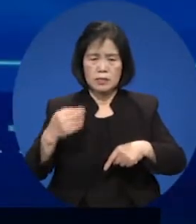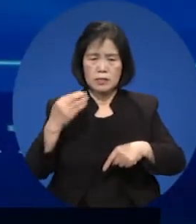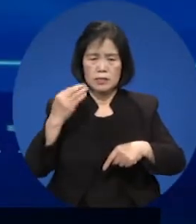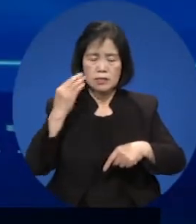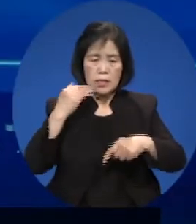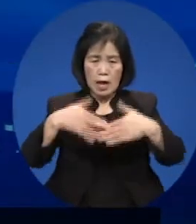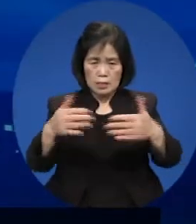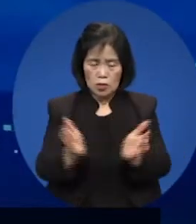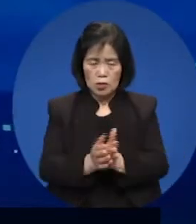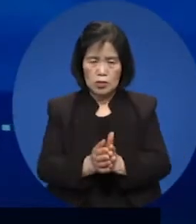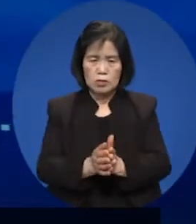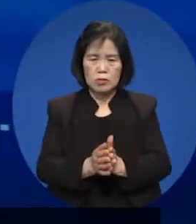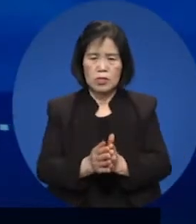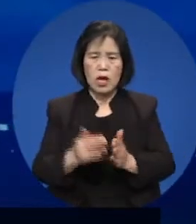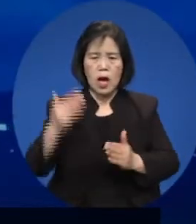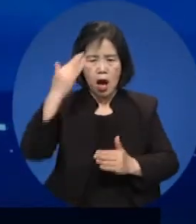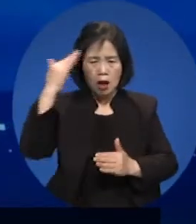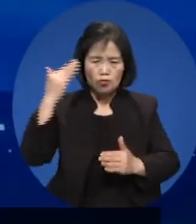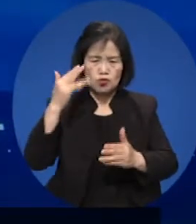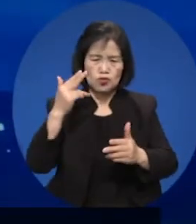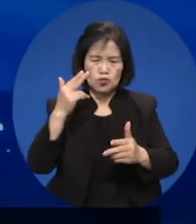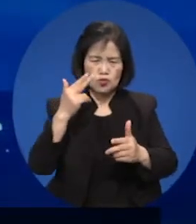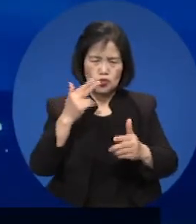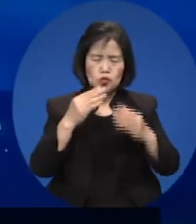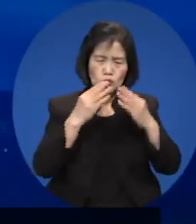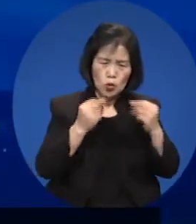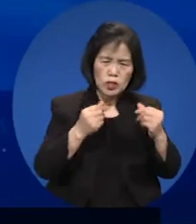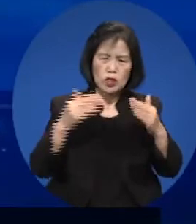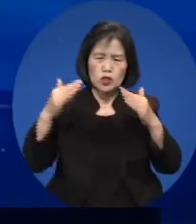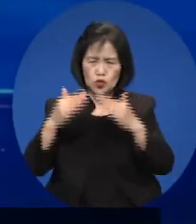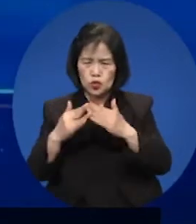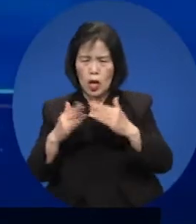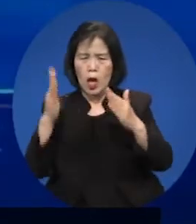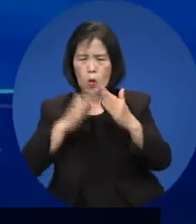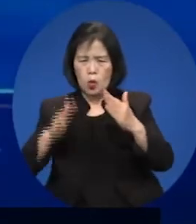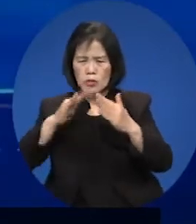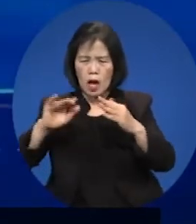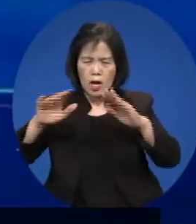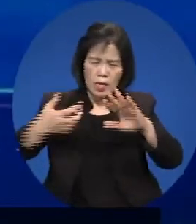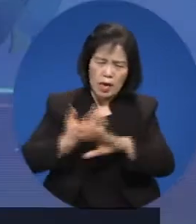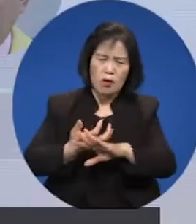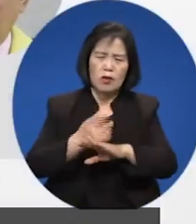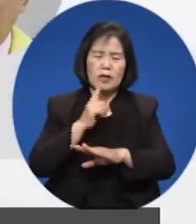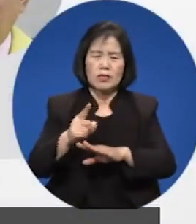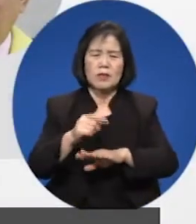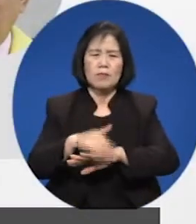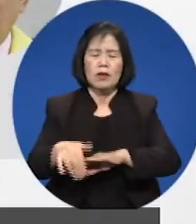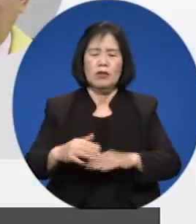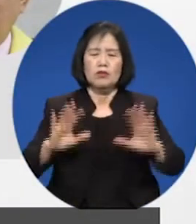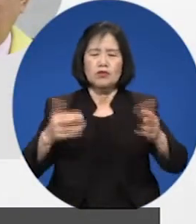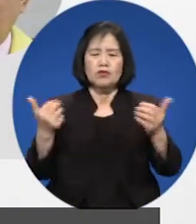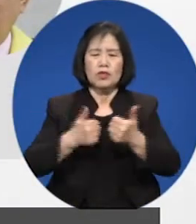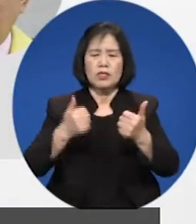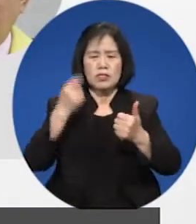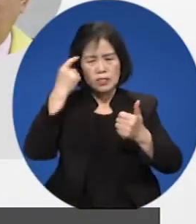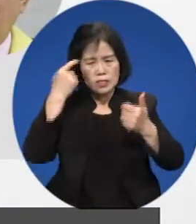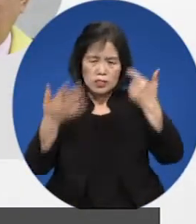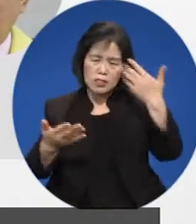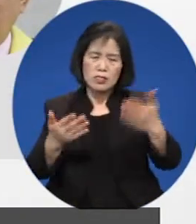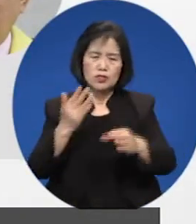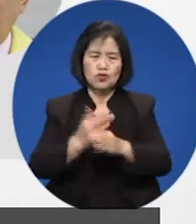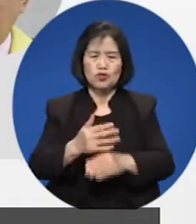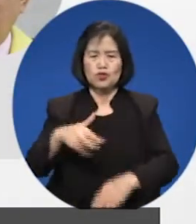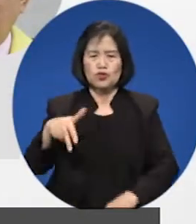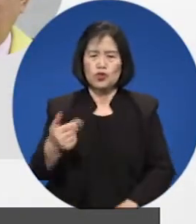도개 역학의 따 지금 이 부분에 대해서도 힘을 주고 있습니다 자세한 내용에 대해서 국회에서 지리가 있었습니다 조혜진